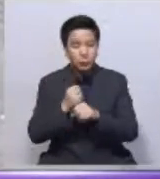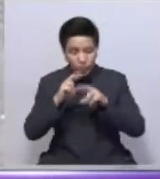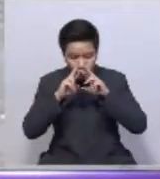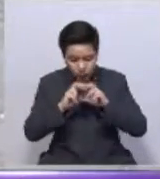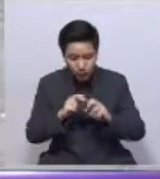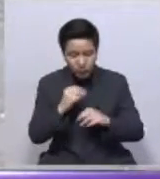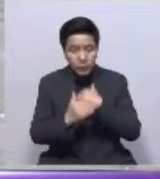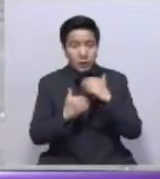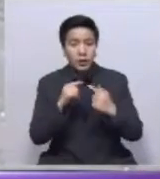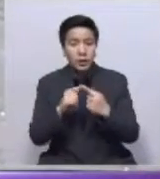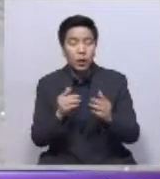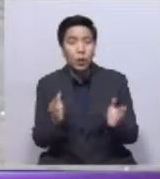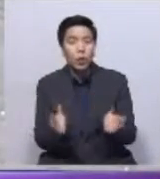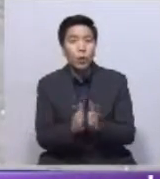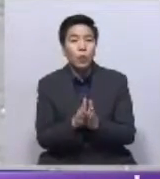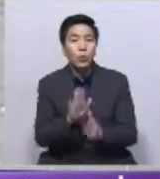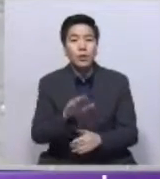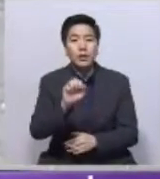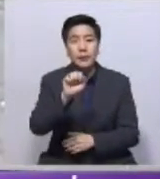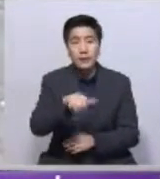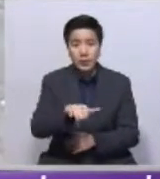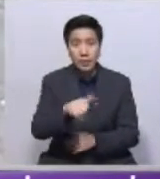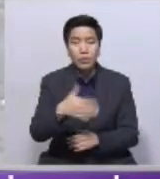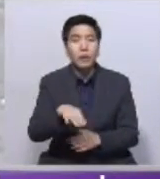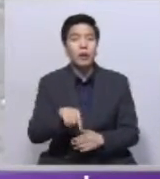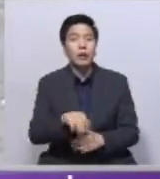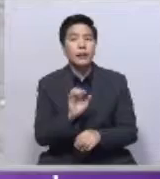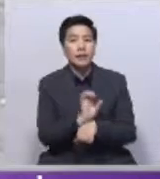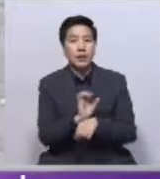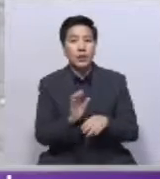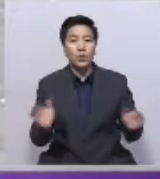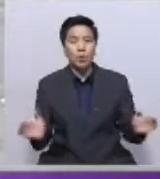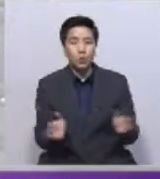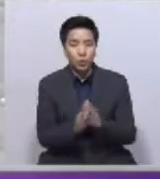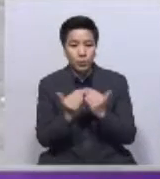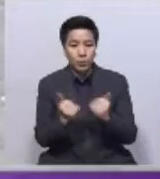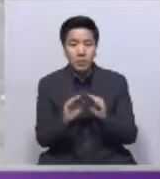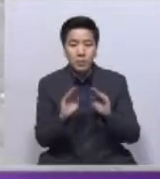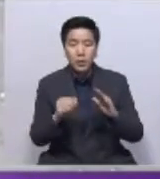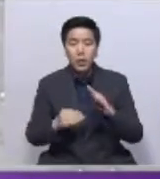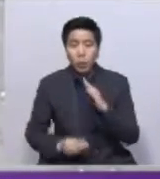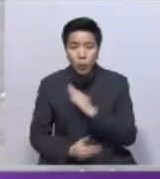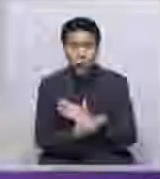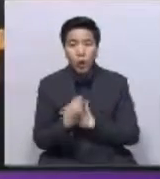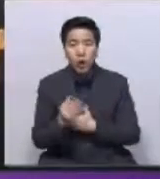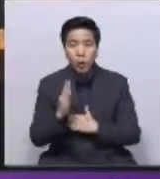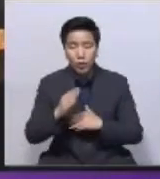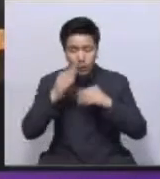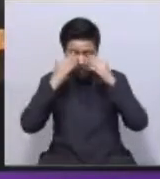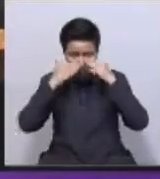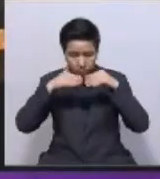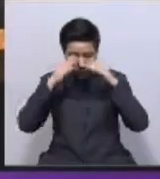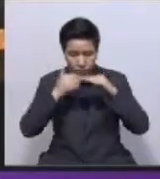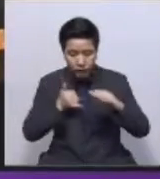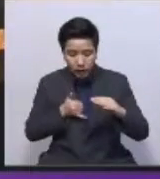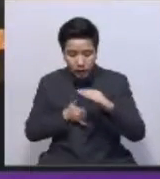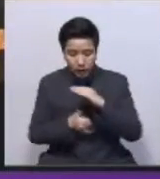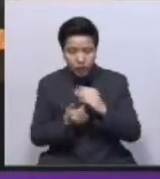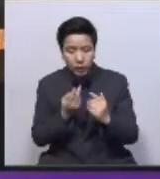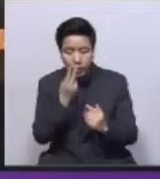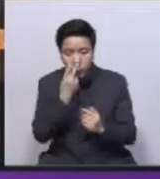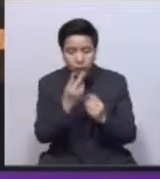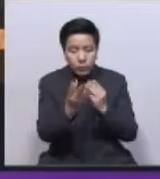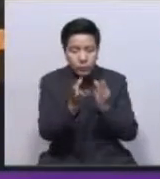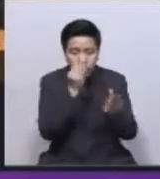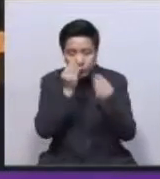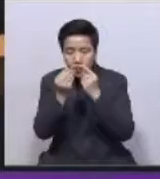จัยและพัฒนาร่วมกับมิวเซียมสยามและสหมงคลฟิล์มเพื่อจะเปิดโอกาสให้ผู้พิการทางการมองเห็นได้สามารถเข้